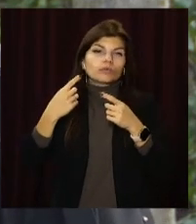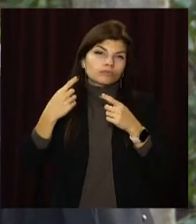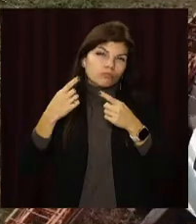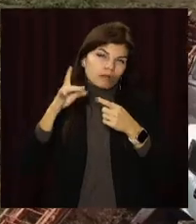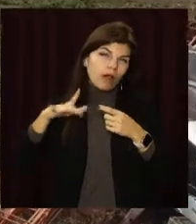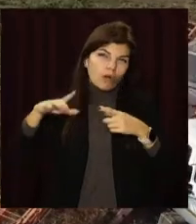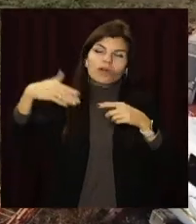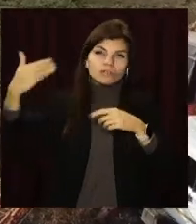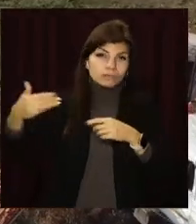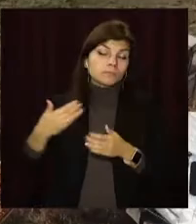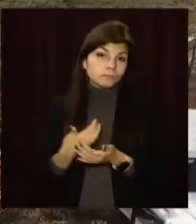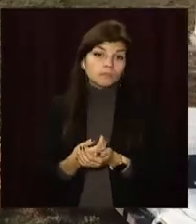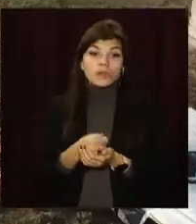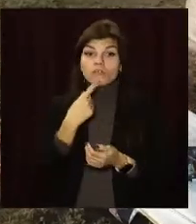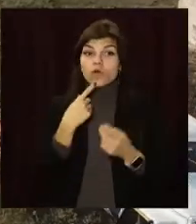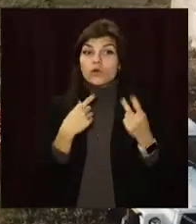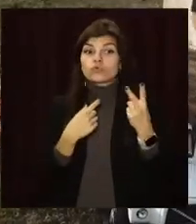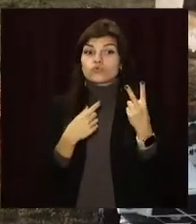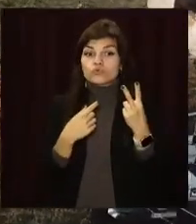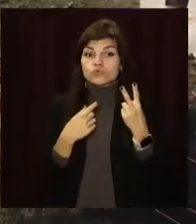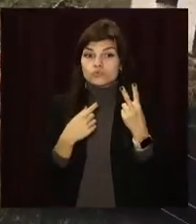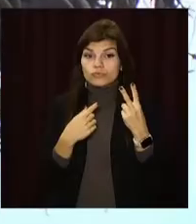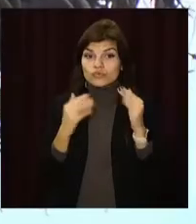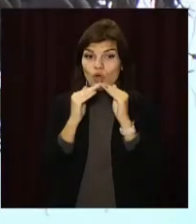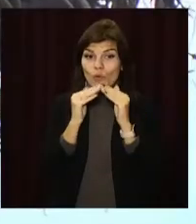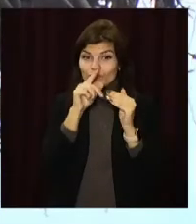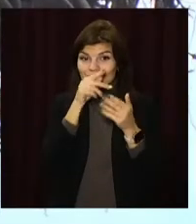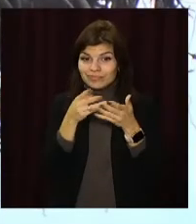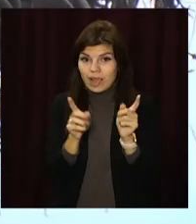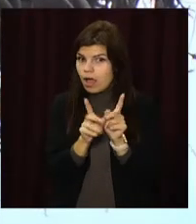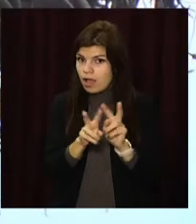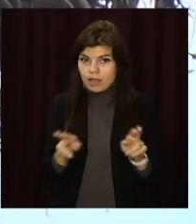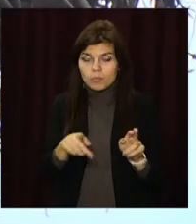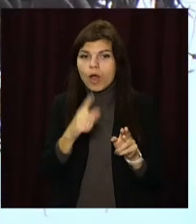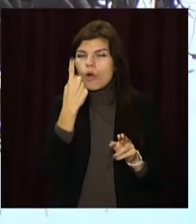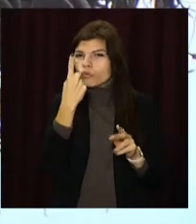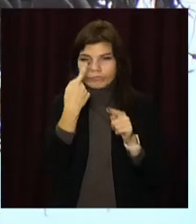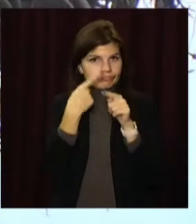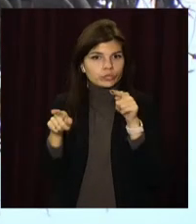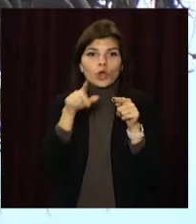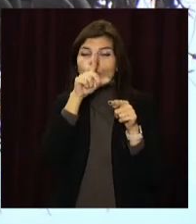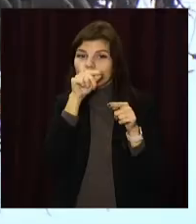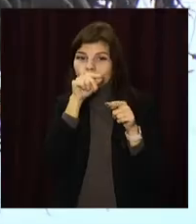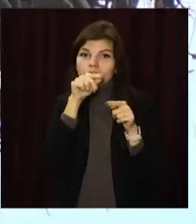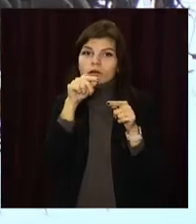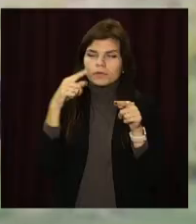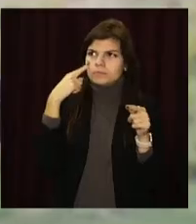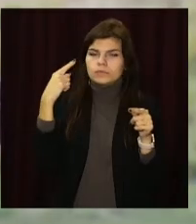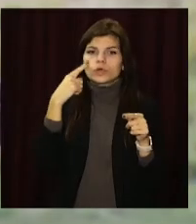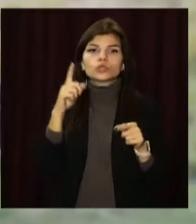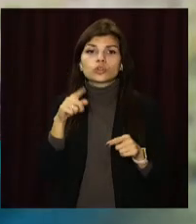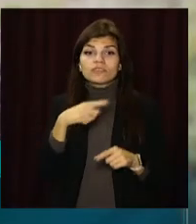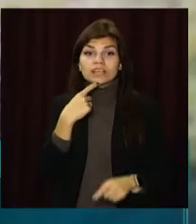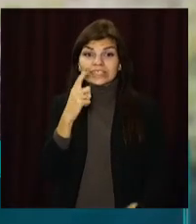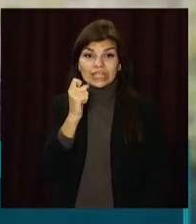Синельниківському районі. Другу лелечу домівку оновили за таким же принципом. А тільки одна деталь вирізнятиме пташине гніздо з-поміж інших. За майже